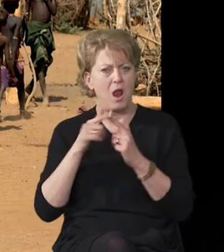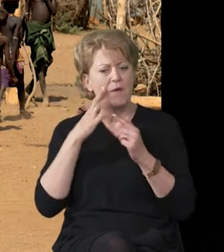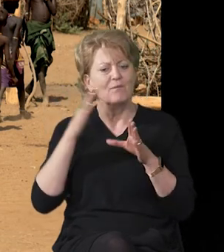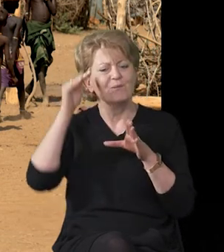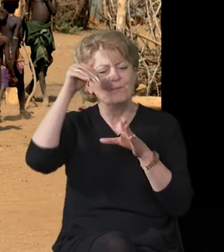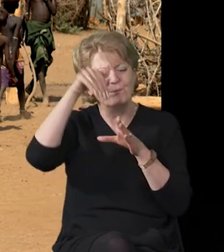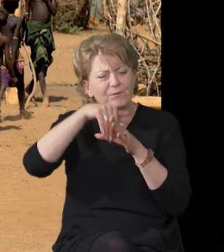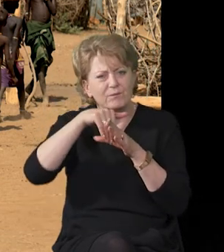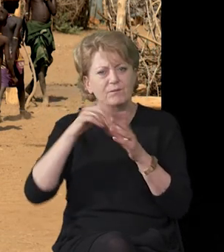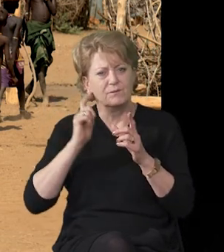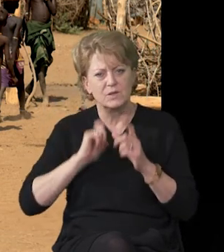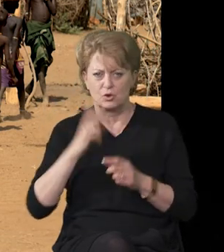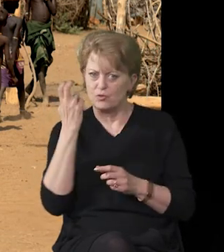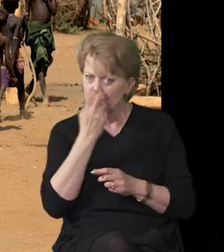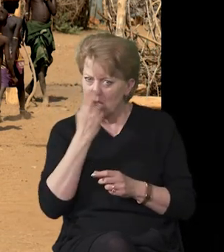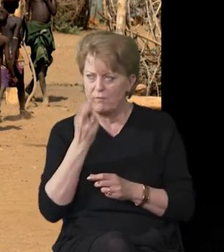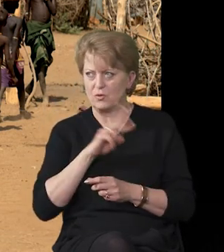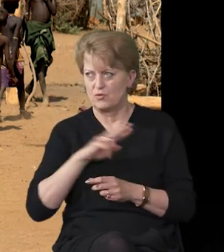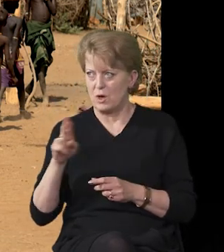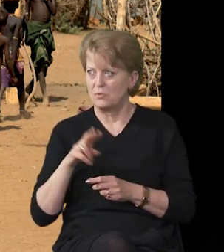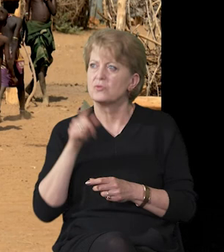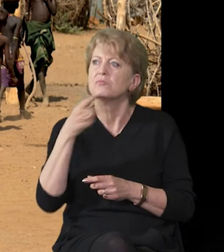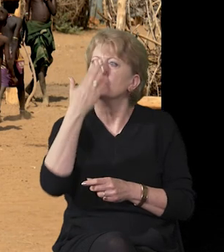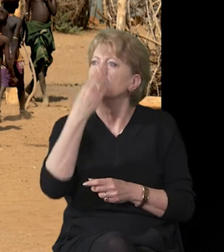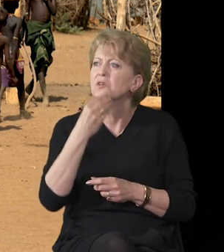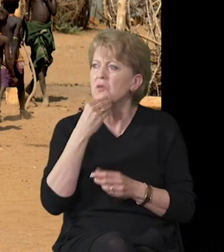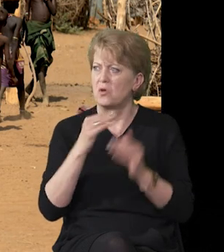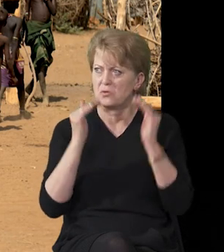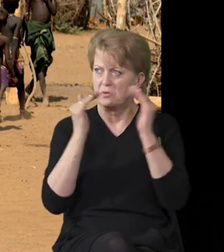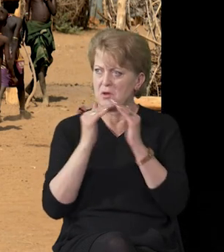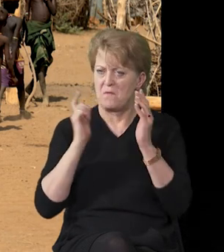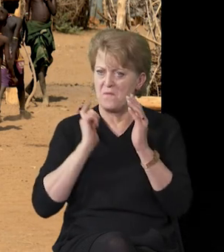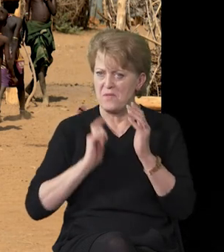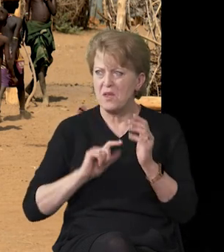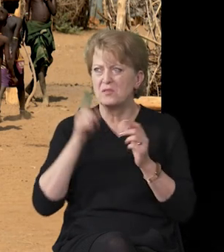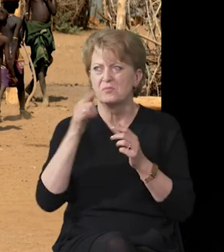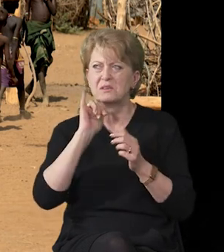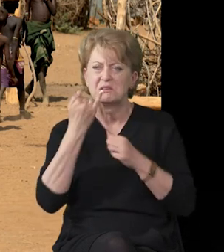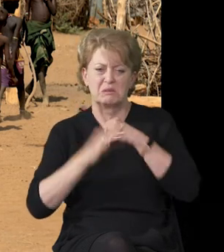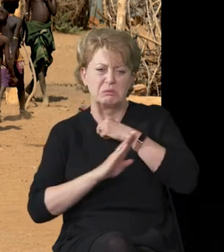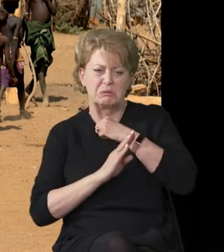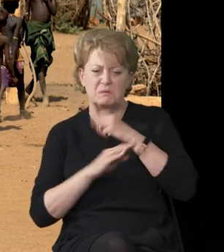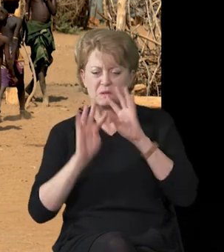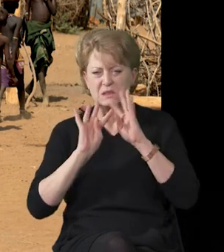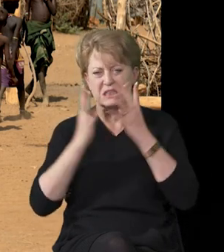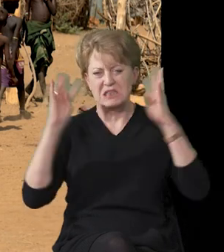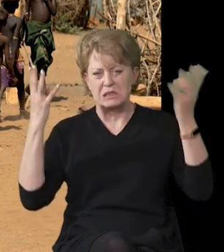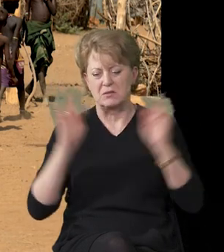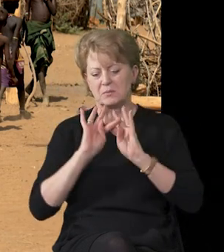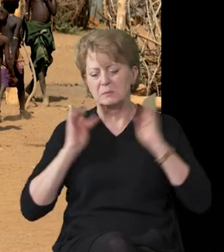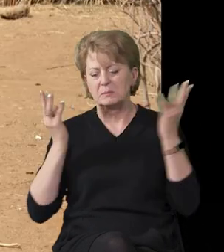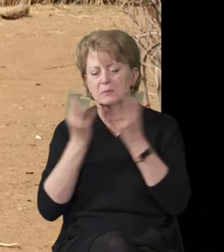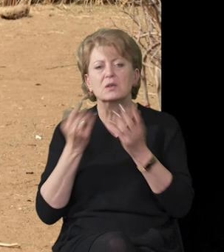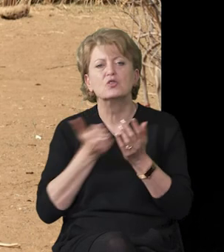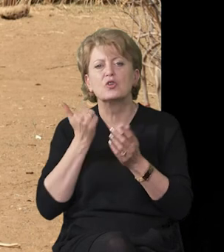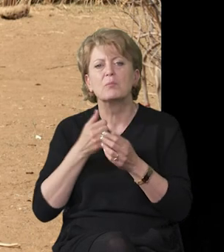stronie rzeki. Tak wyglądają te wioski. One są otoczone jakimś ostrokrzewem, tak żeby jakieś duże zwierzęta nie mogły tamtędy